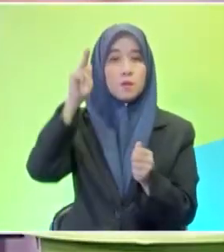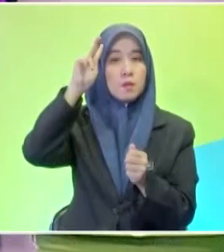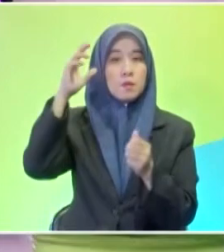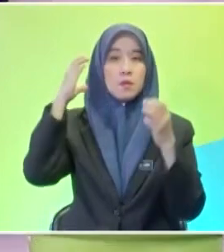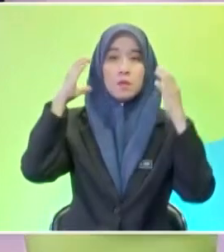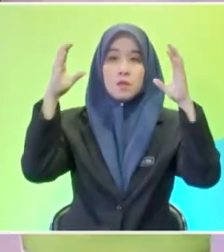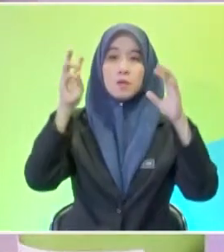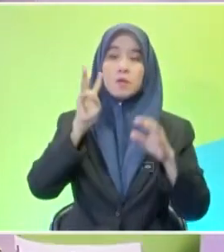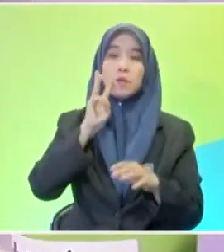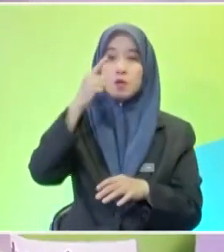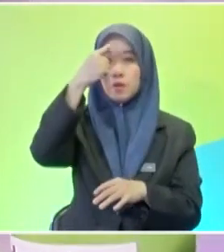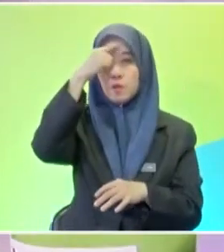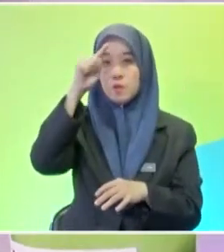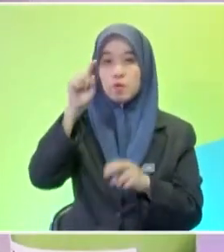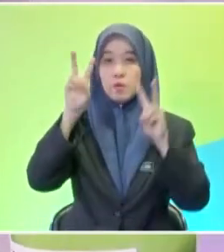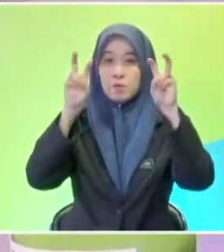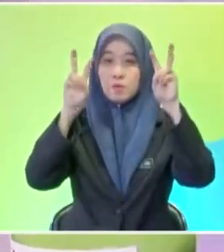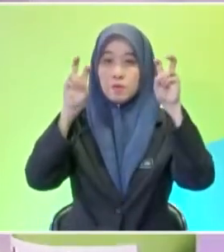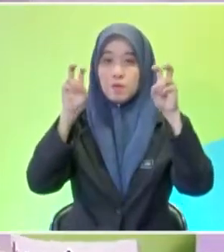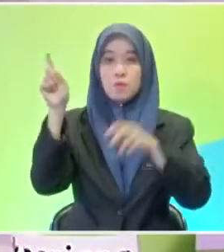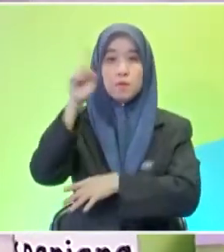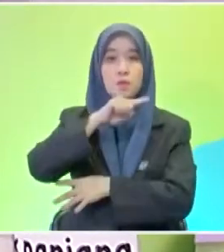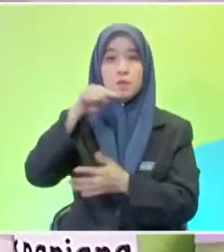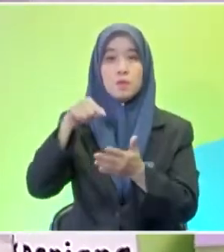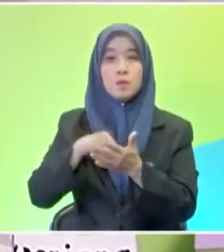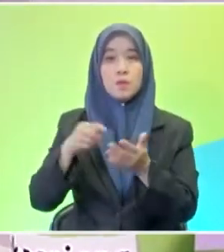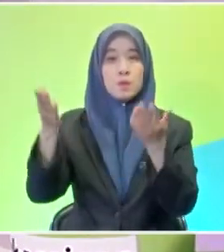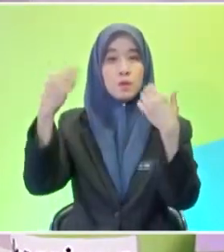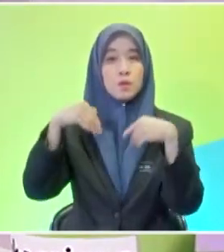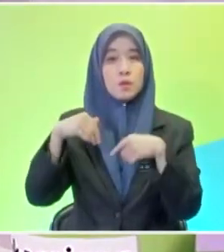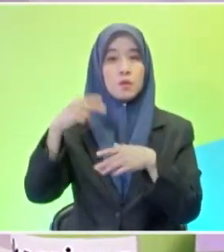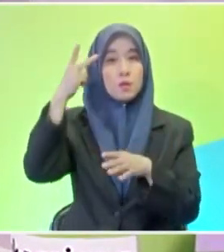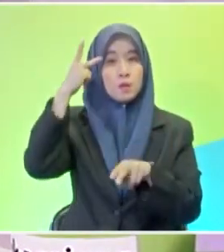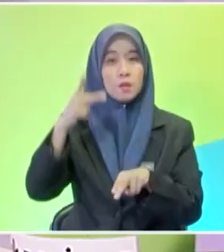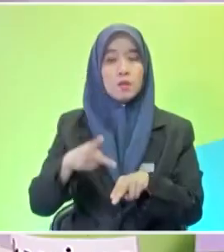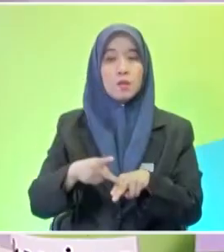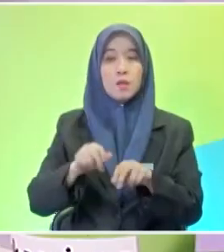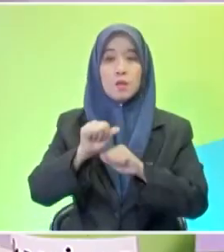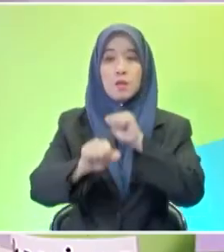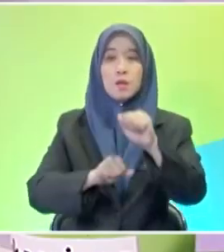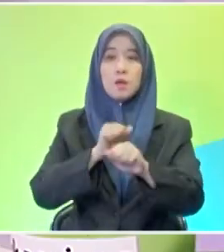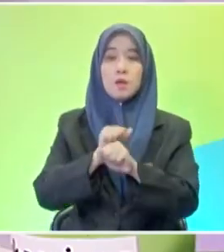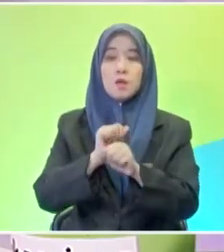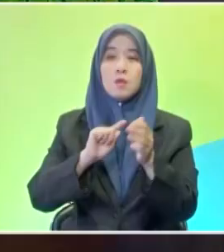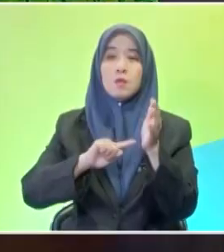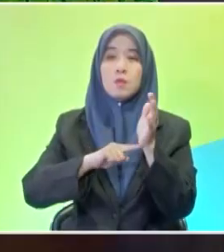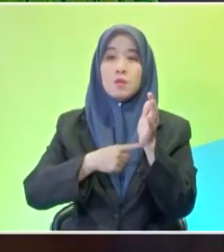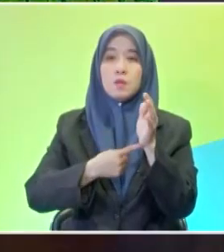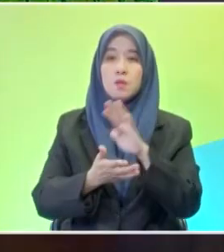untuk topik kita hari ini yaitu mari mengenal alam semula jadi Baiklah